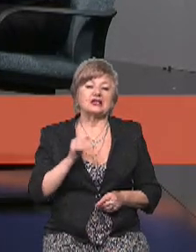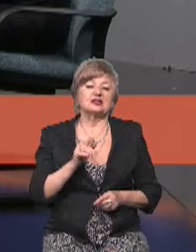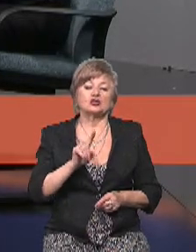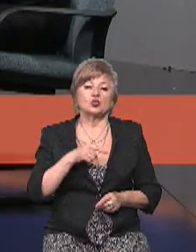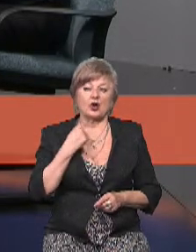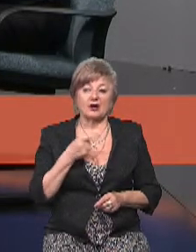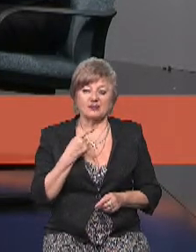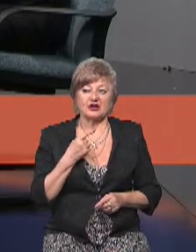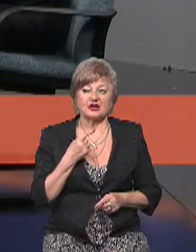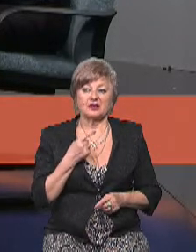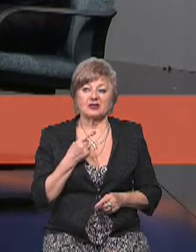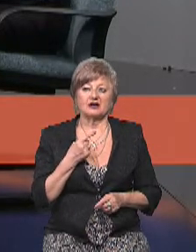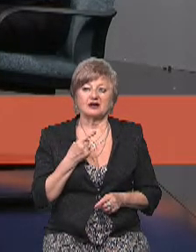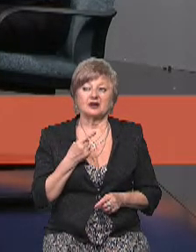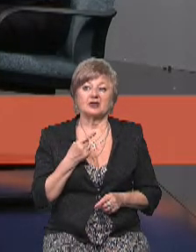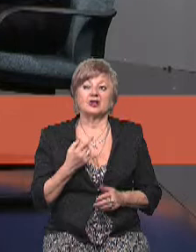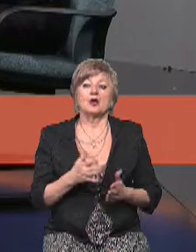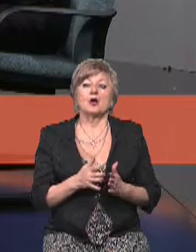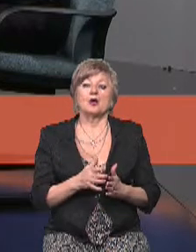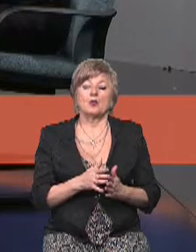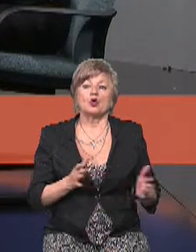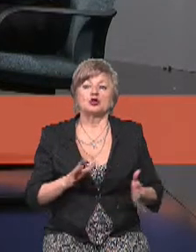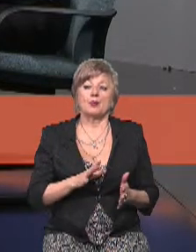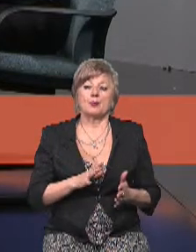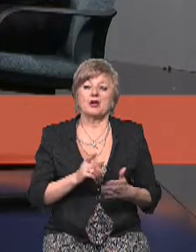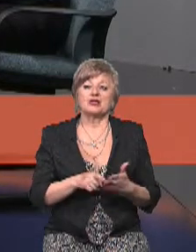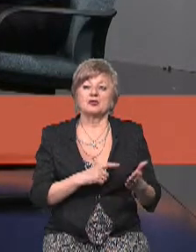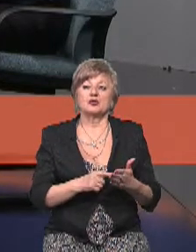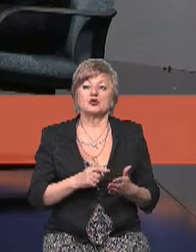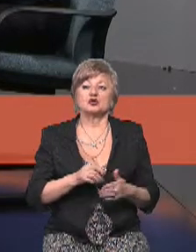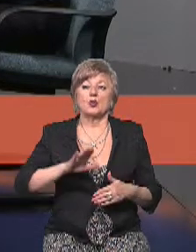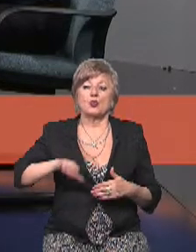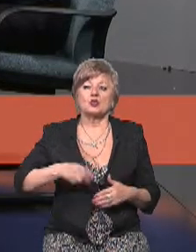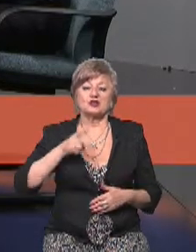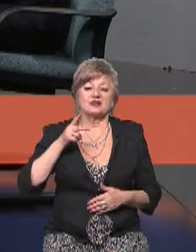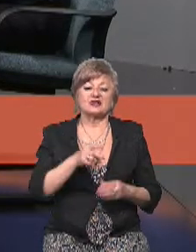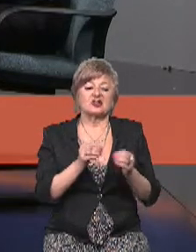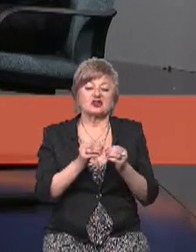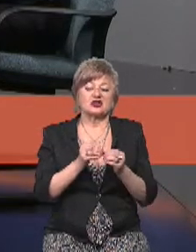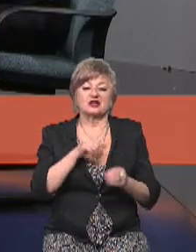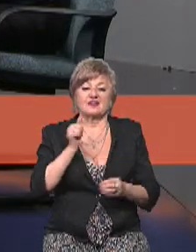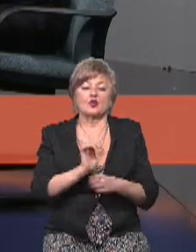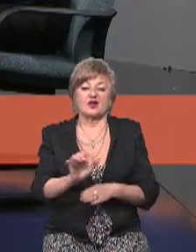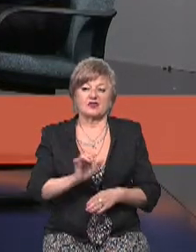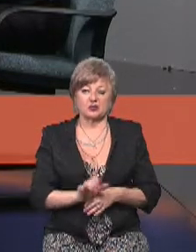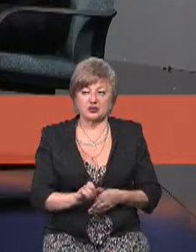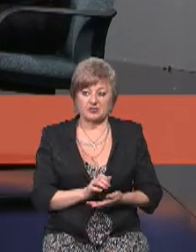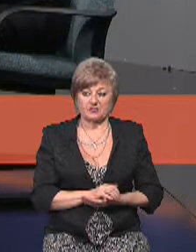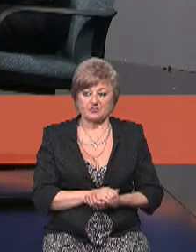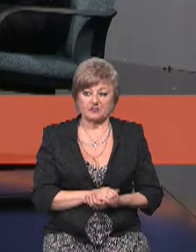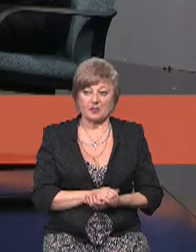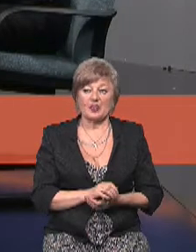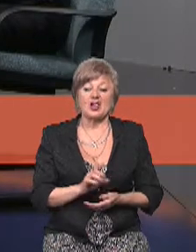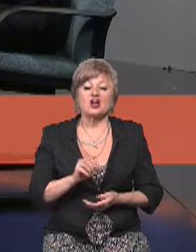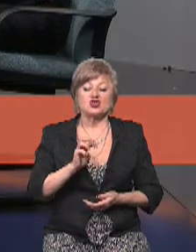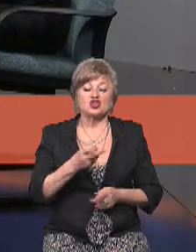основному автомобілі, більша частина автомобілів була розмитнена рік випуску після 2010 року. Тобто, чим